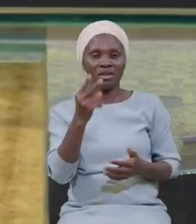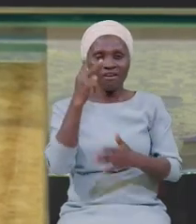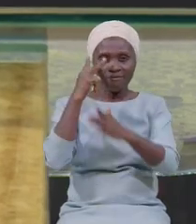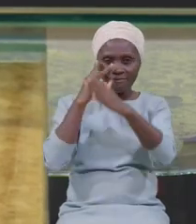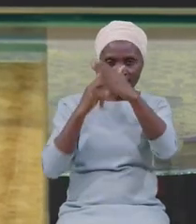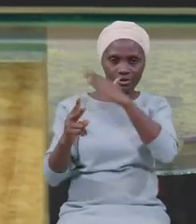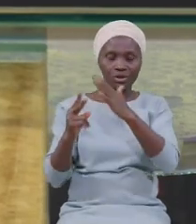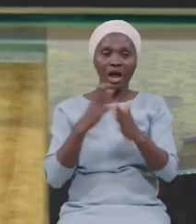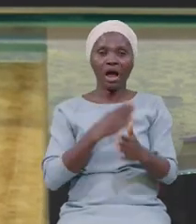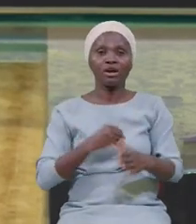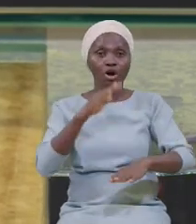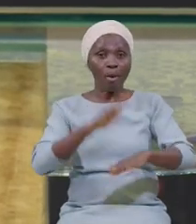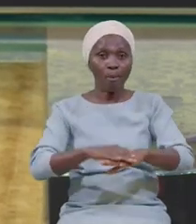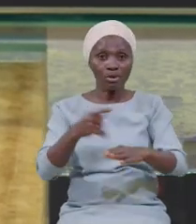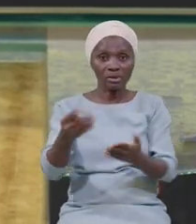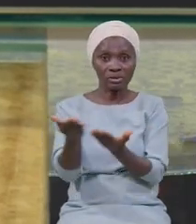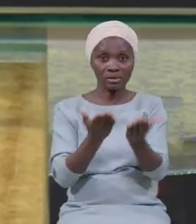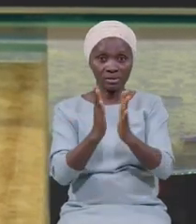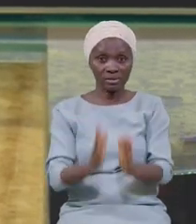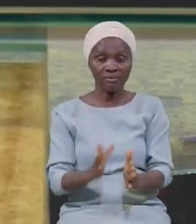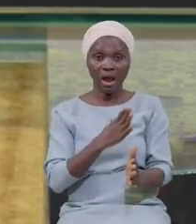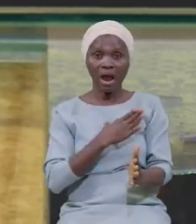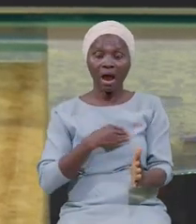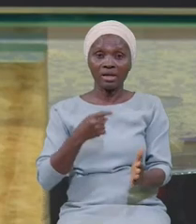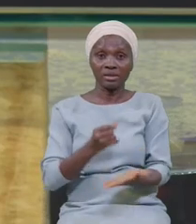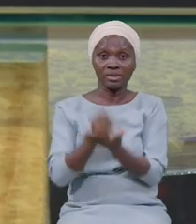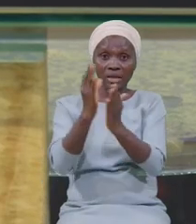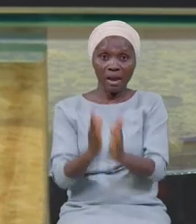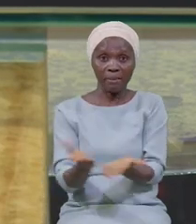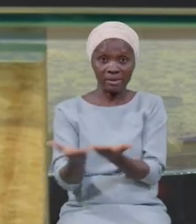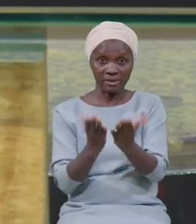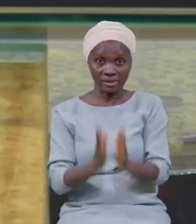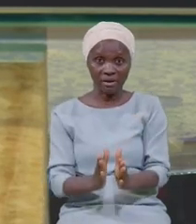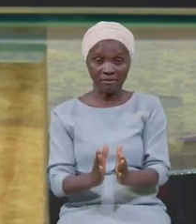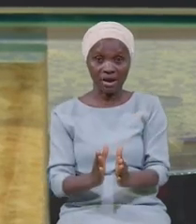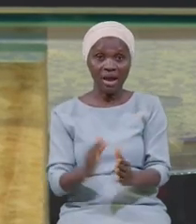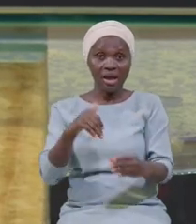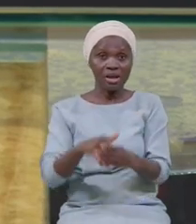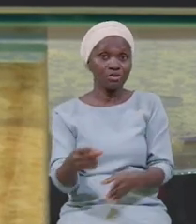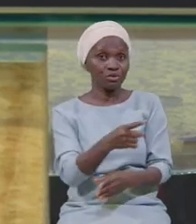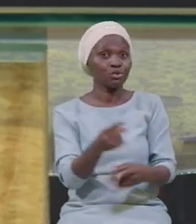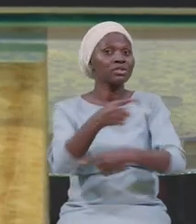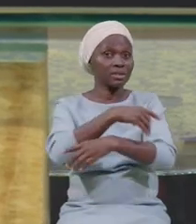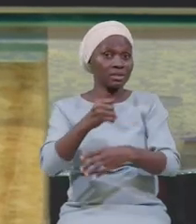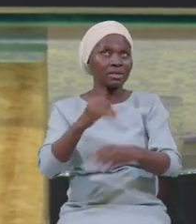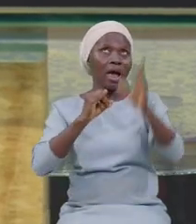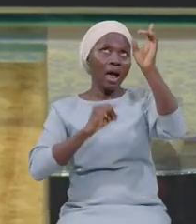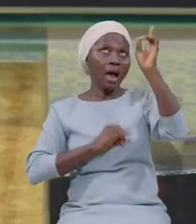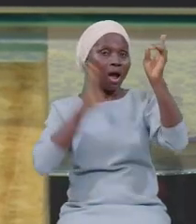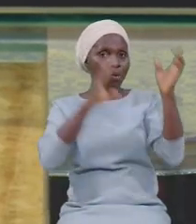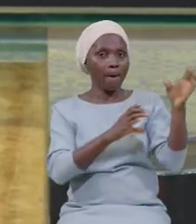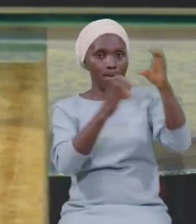Même sur les serviteurs et sur les servantes, dans ces jours-là, je répandrai mon